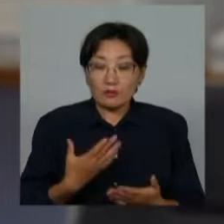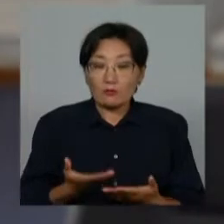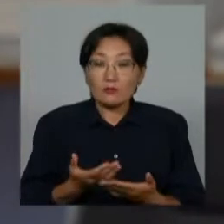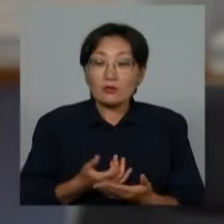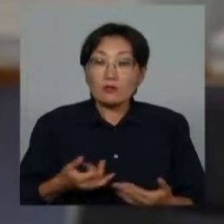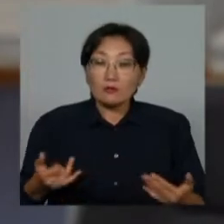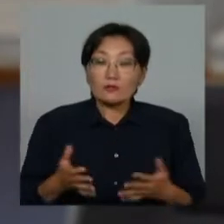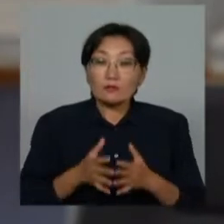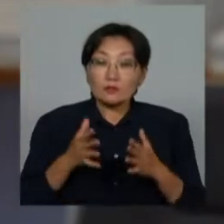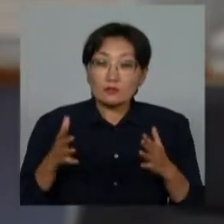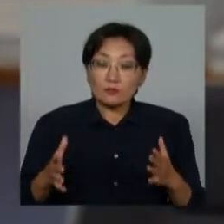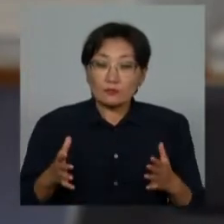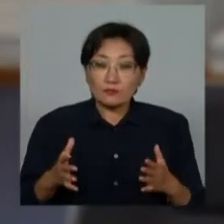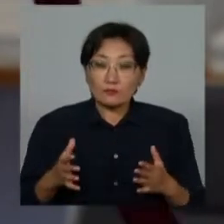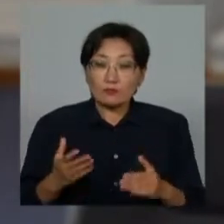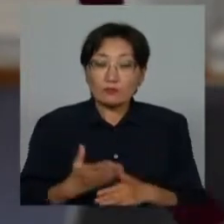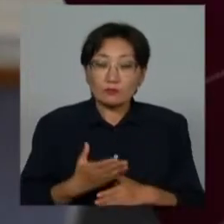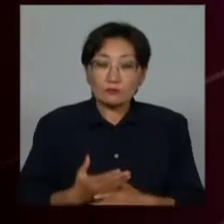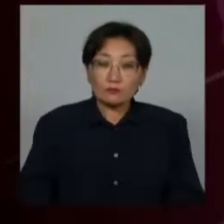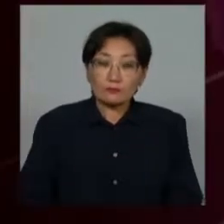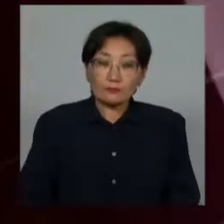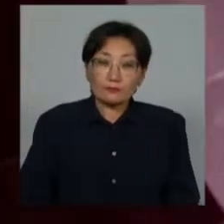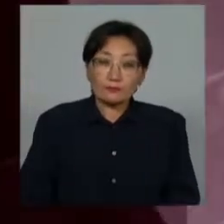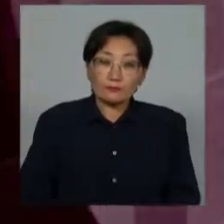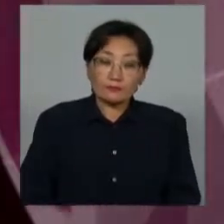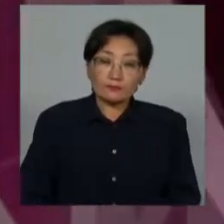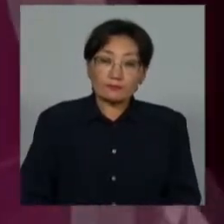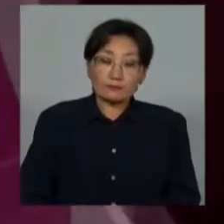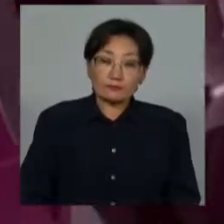это большая помощь.